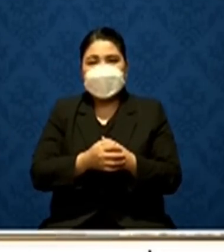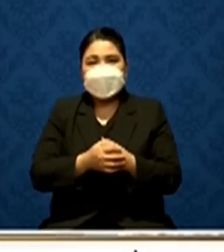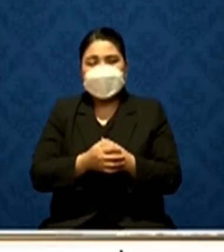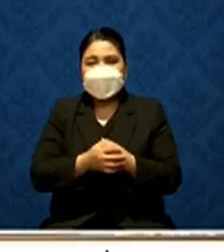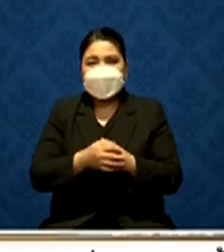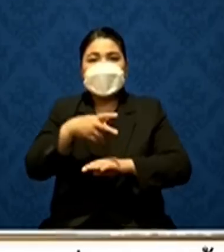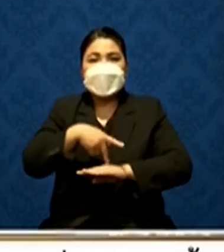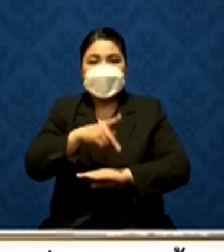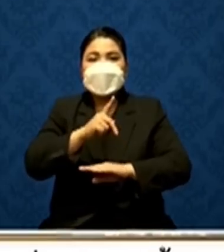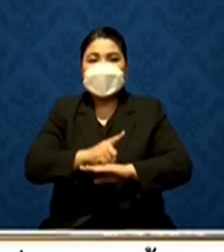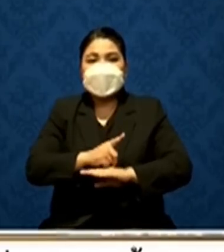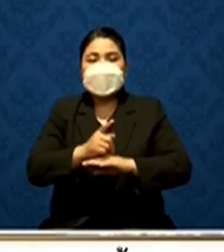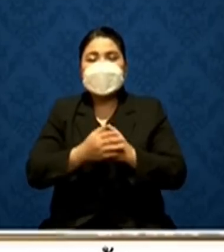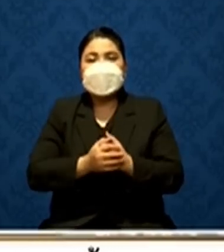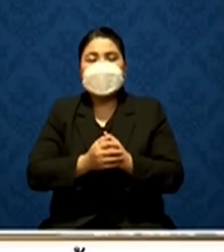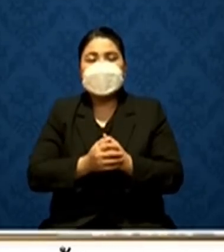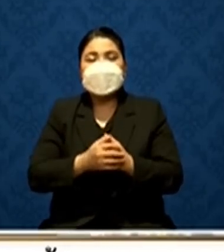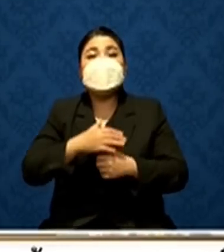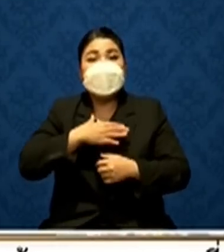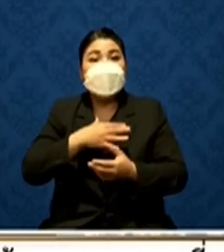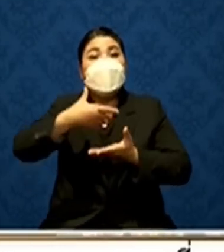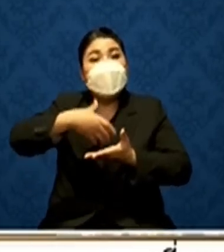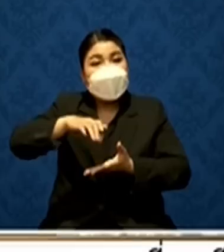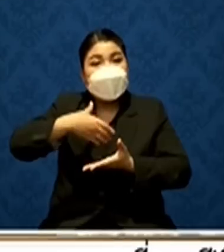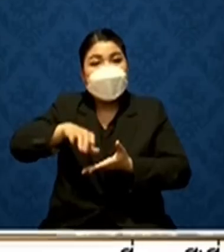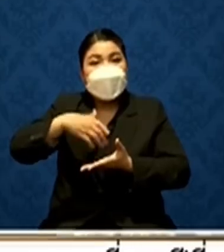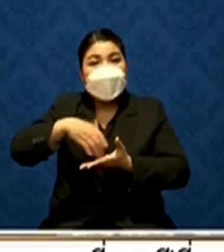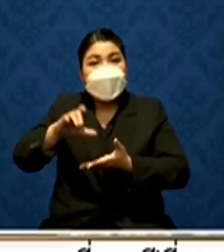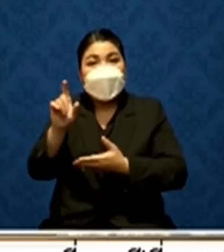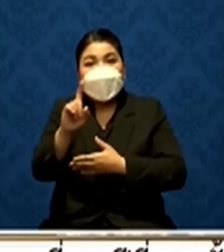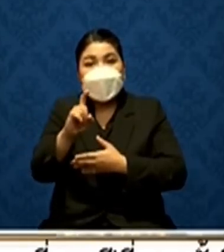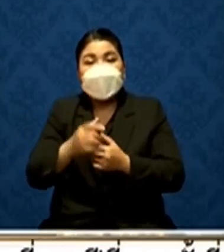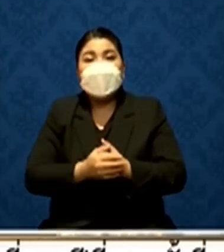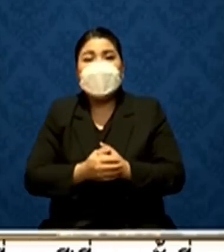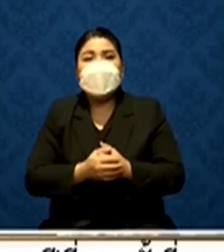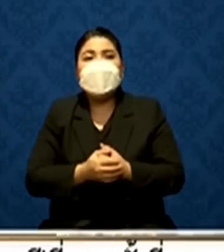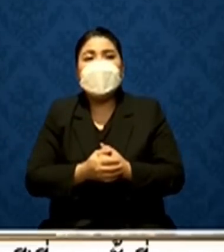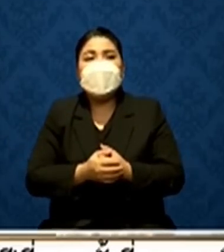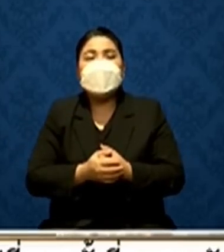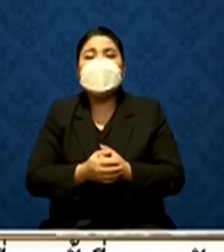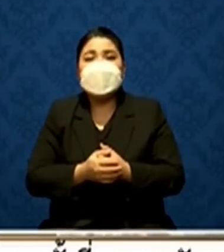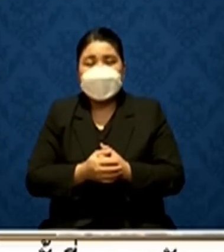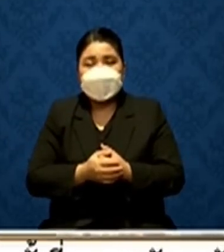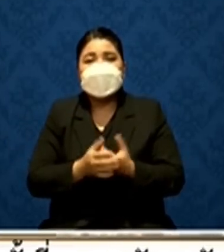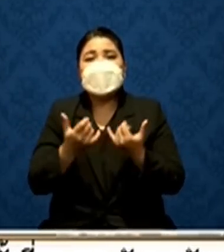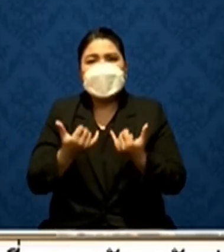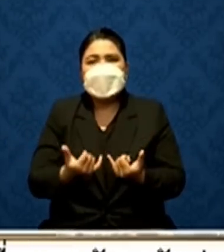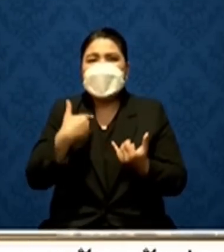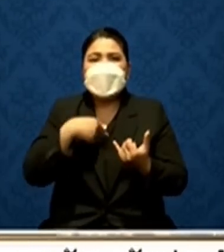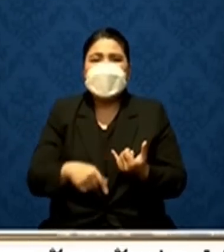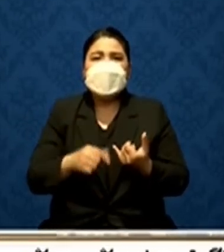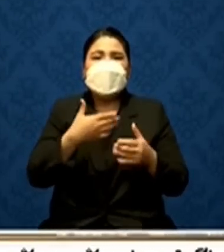แต่สิ่งที่ผมกล่าวมาทั้งหมดแต่มันเป็นความผิดพลาดบกพร่องล้ม